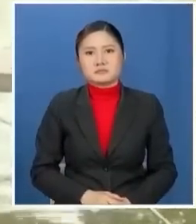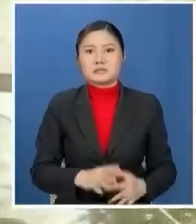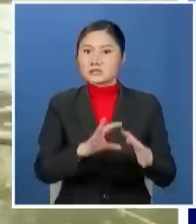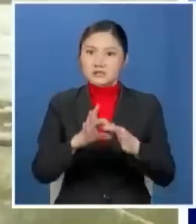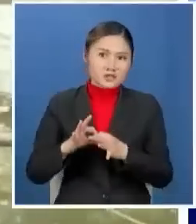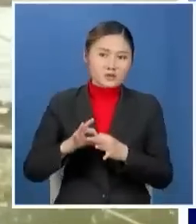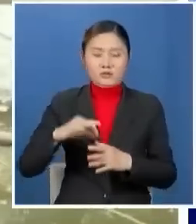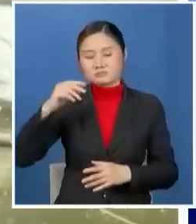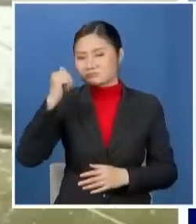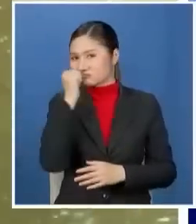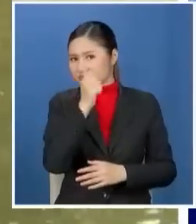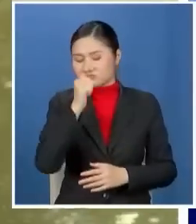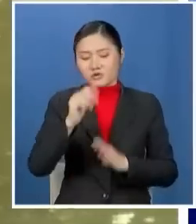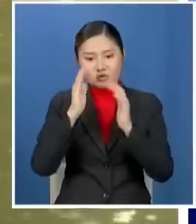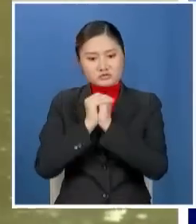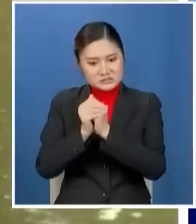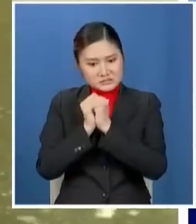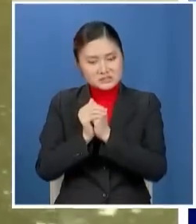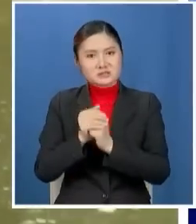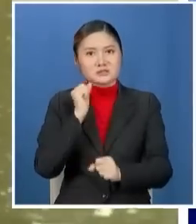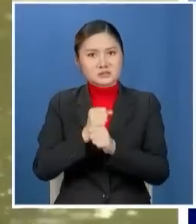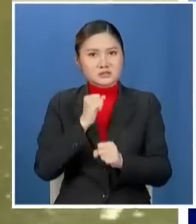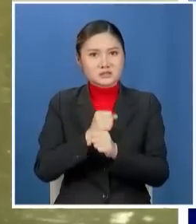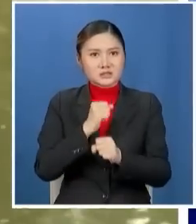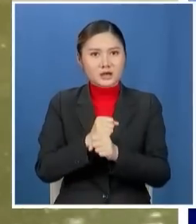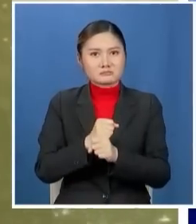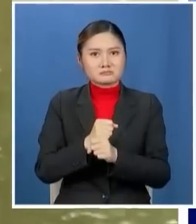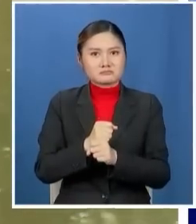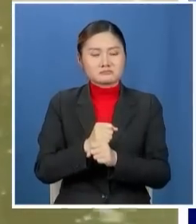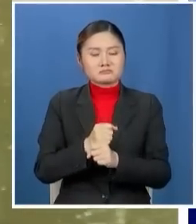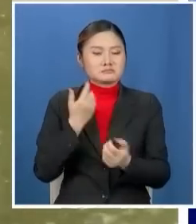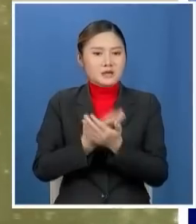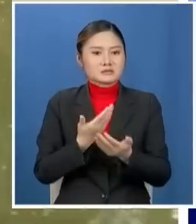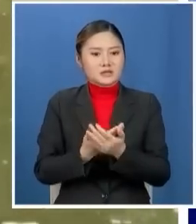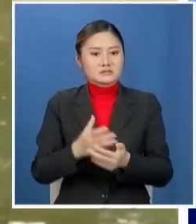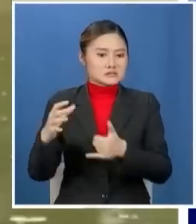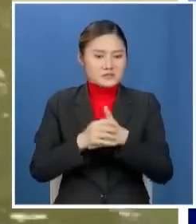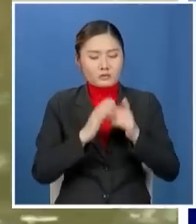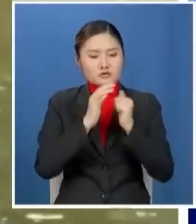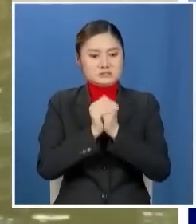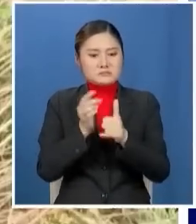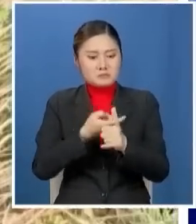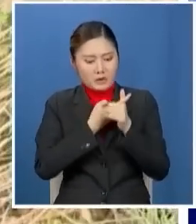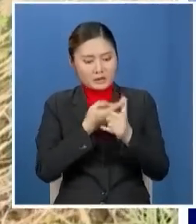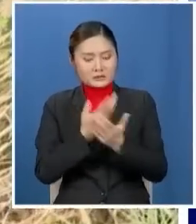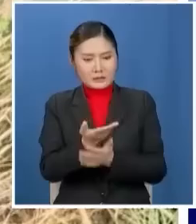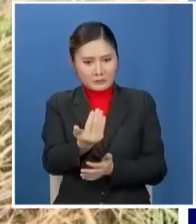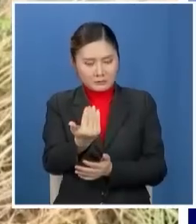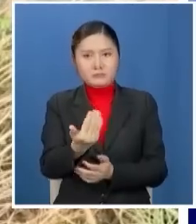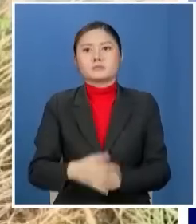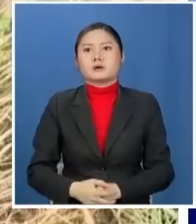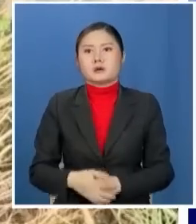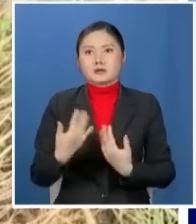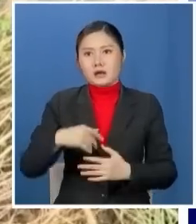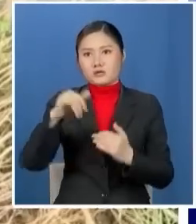องกับแก๊งมาเฟียจีนที่มาปฏิบัติการทำอย่างนี้กับคนจีนด้วยกันเองแล้วเรียกค่าไถ่หรือเปล่าตำรวจก็ตามสืบต่อนะฮะ